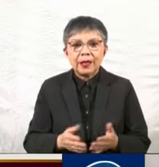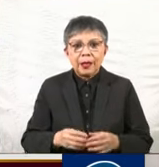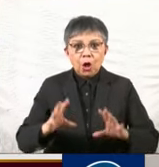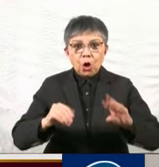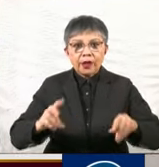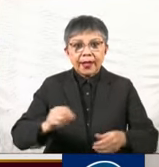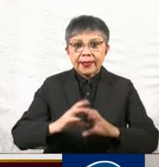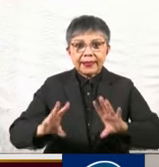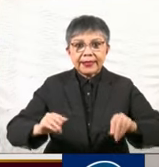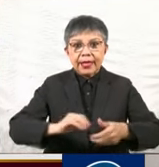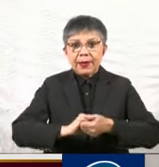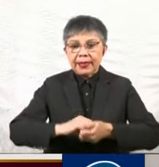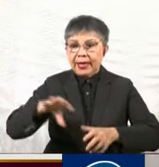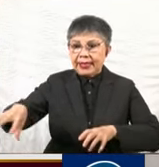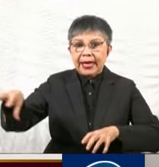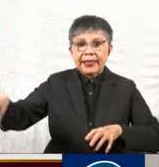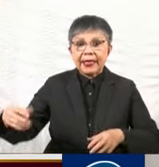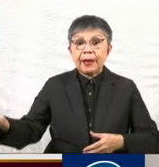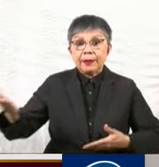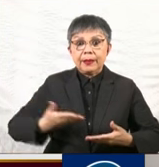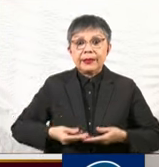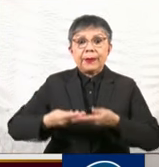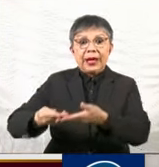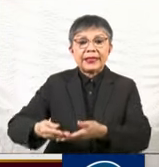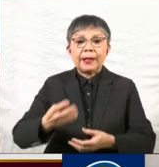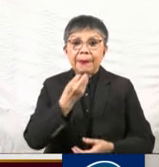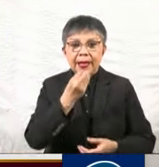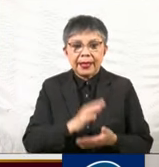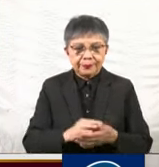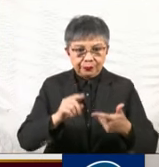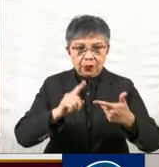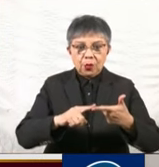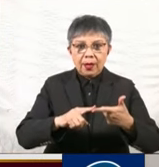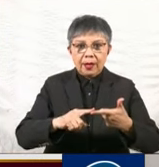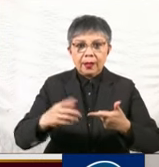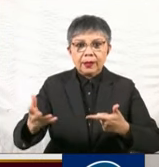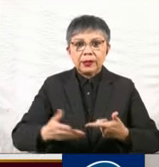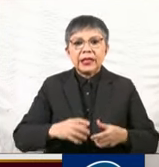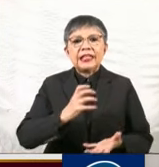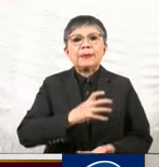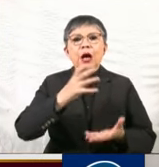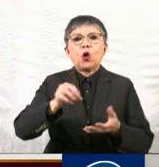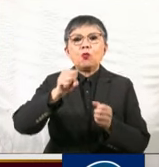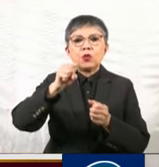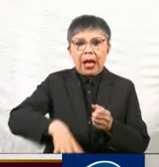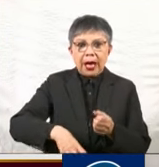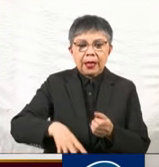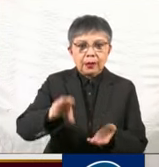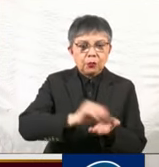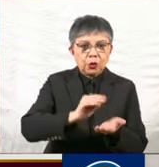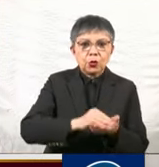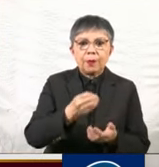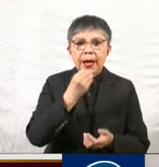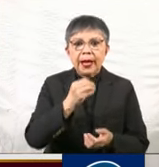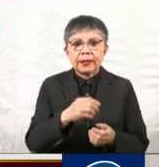kontrak kerja sama dengan daerah-daerah pemasok atau penghasil pangan dua menghadirkan sembako murah dengan menambah anggaran subsidi